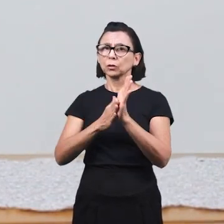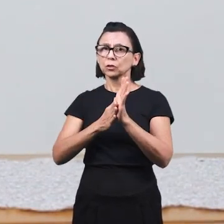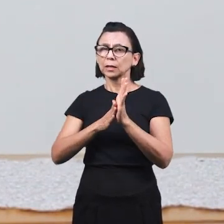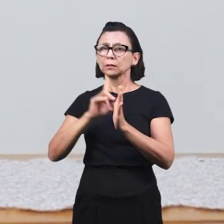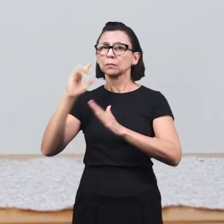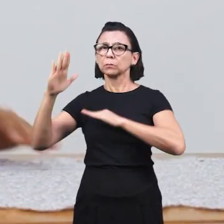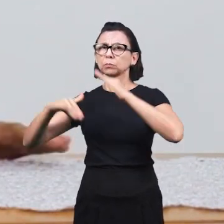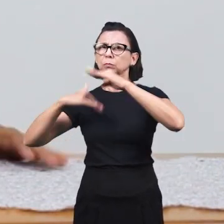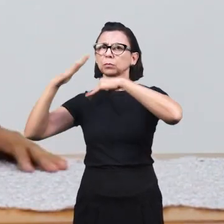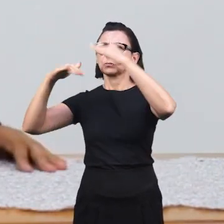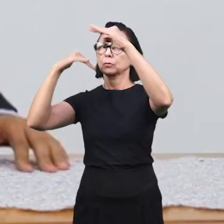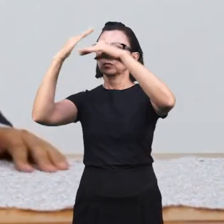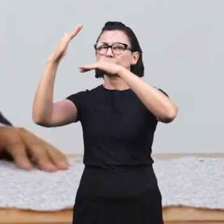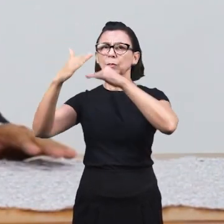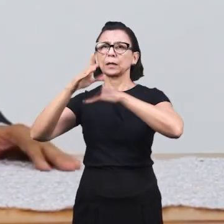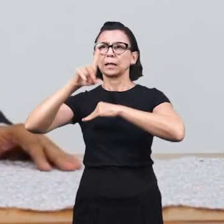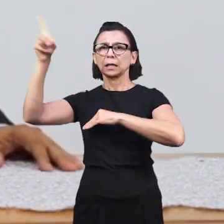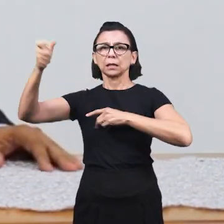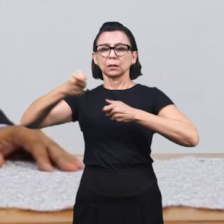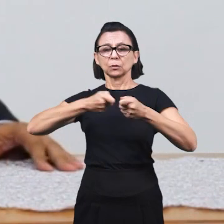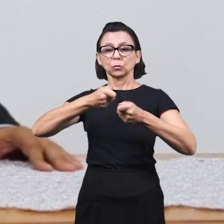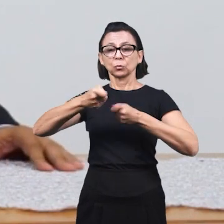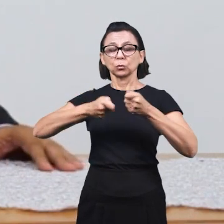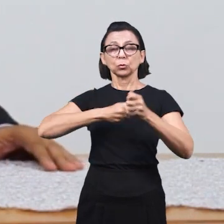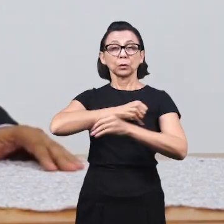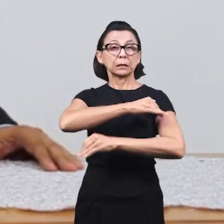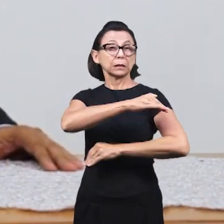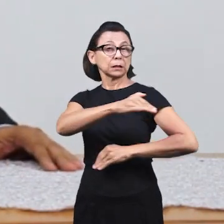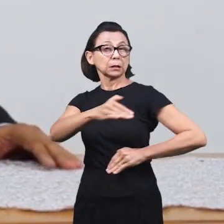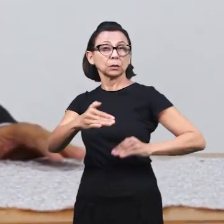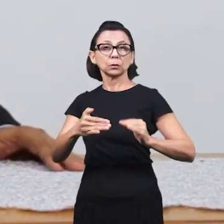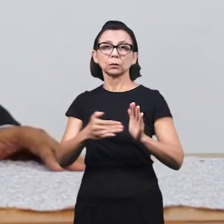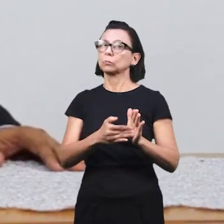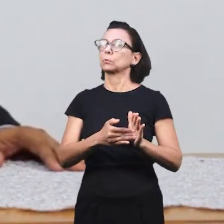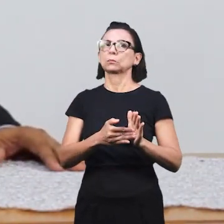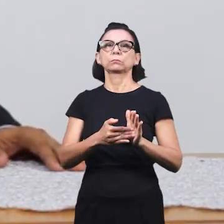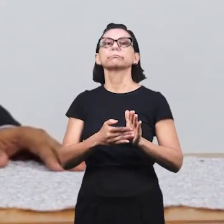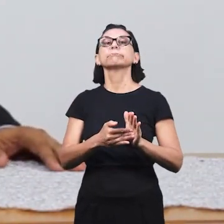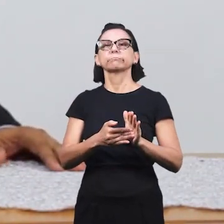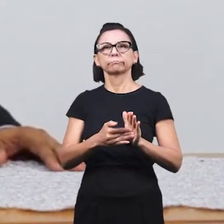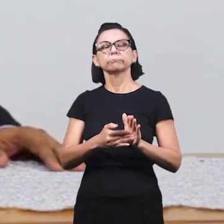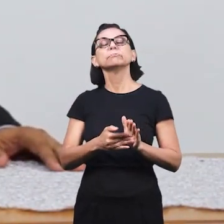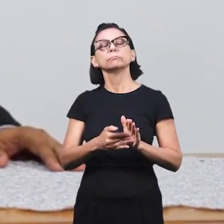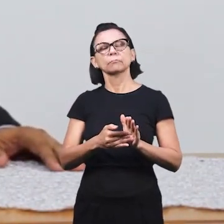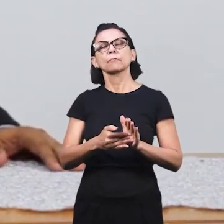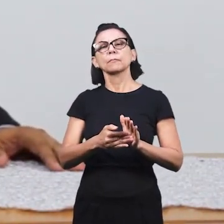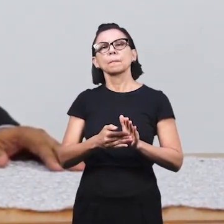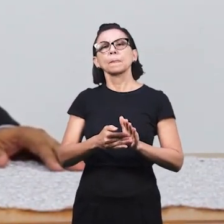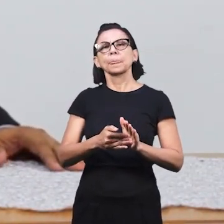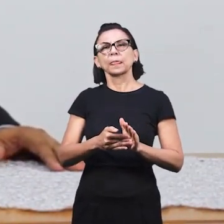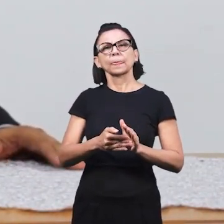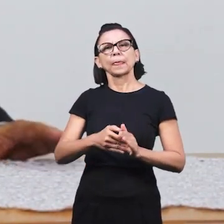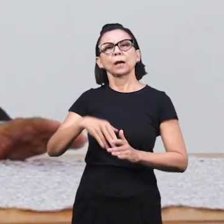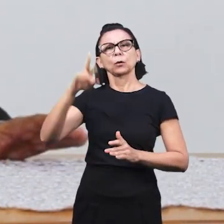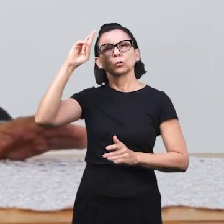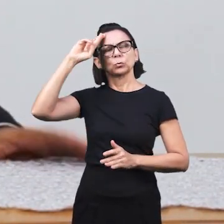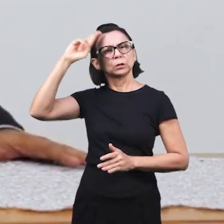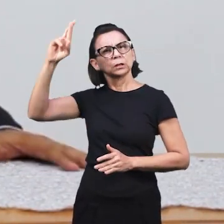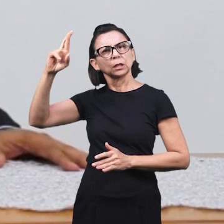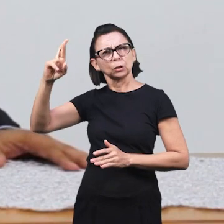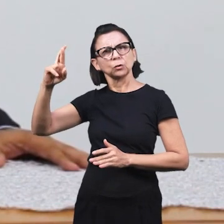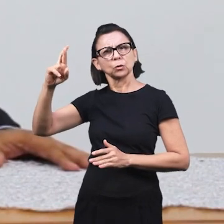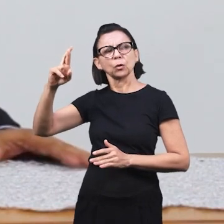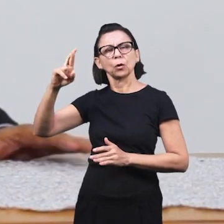исполняется, он продолжает осуществляться, и все вещи под Его контролем, под крепкую